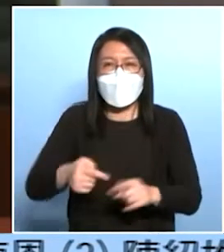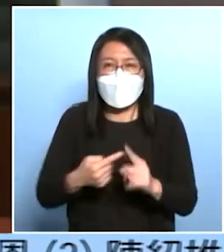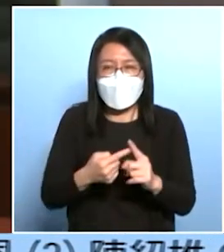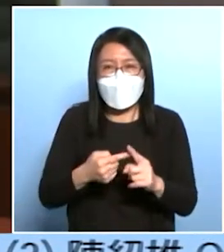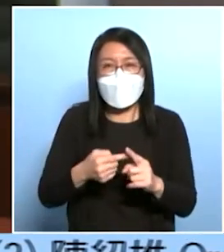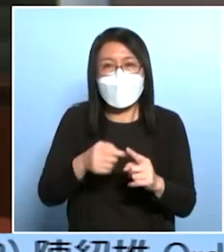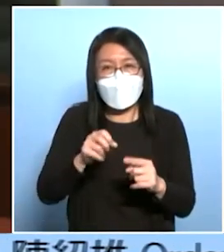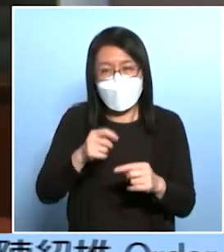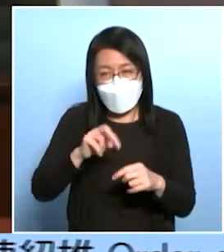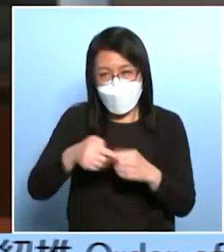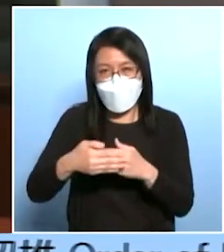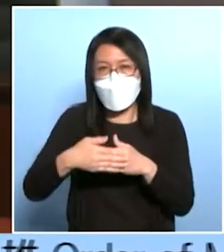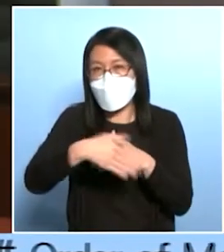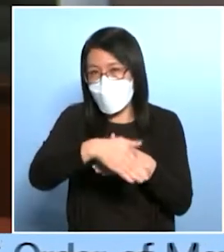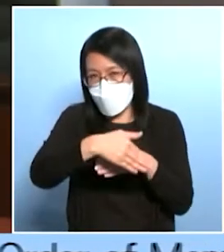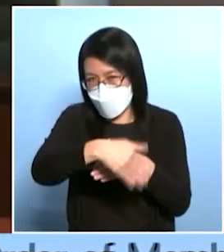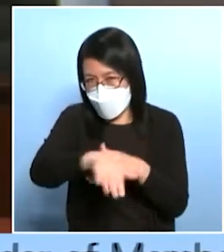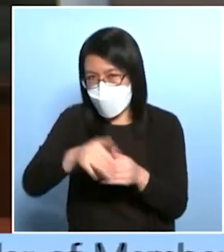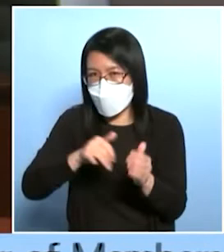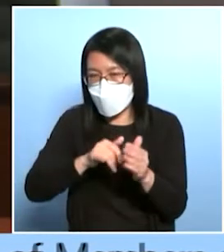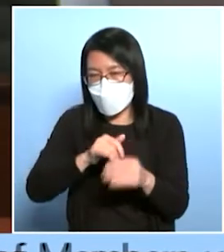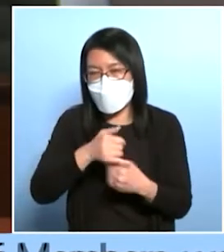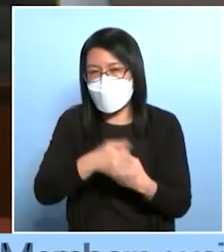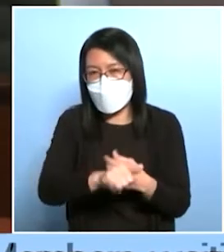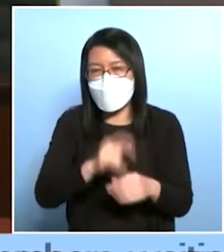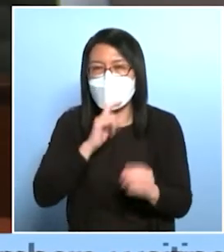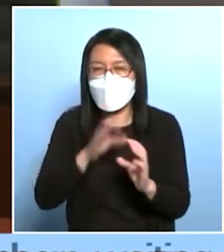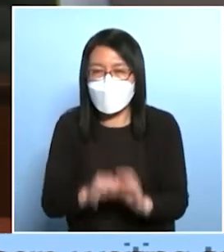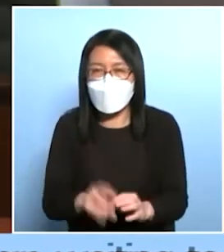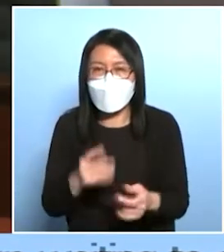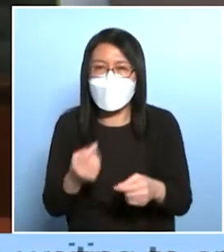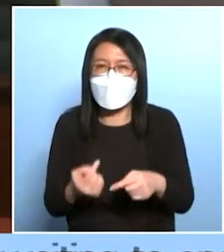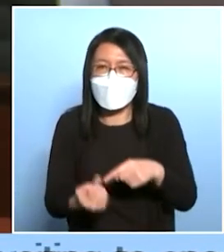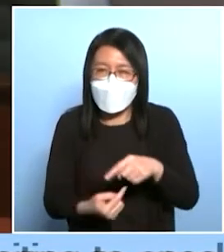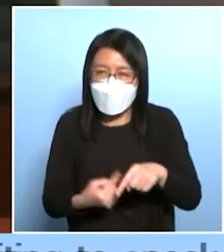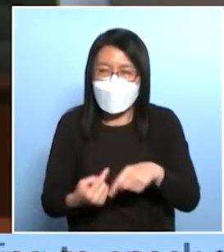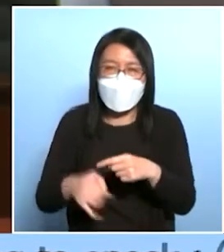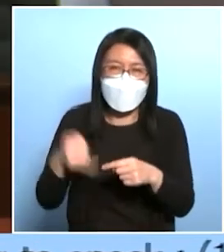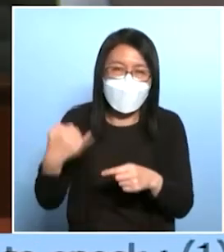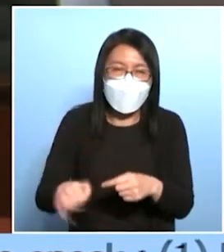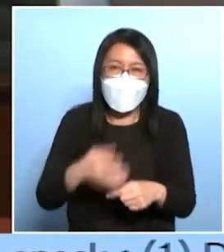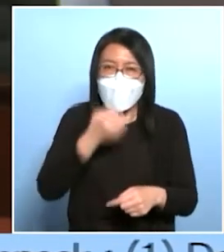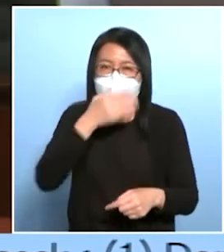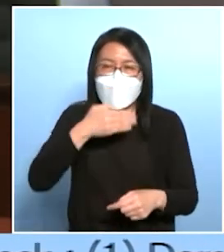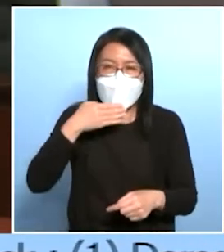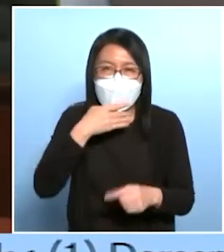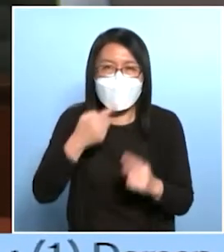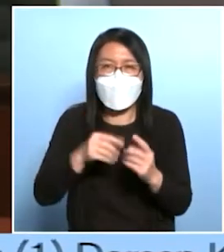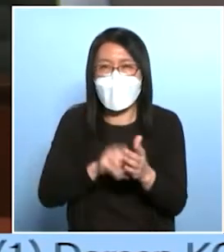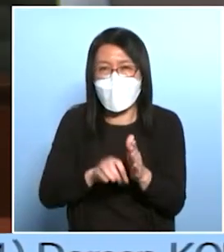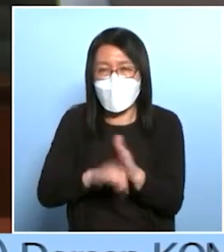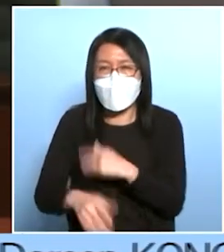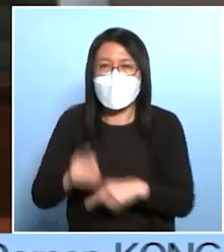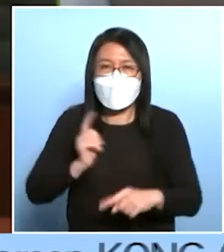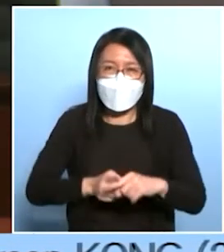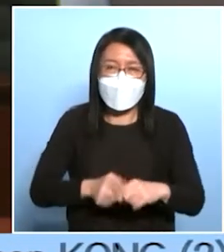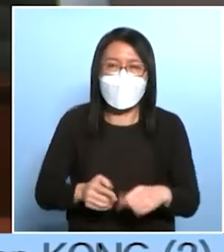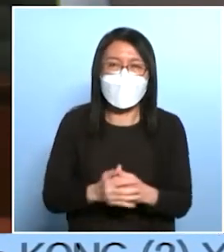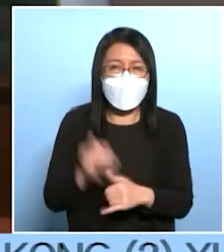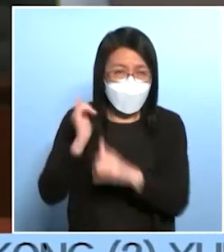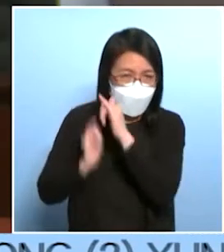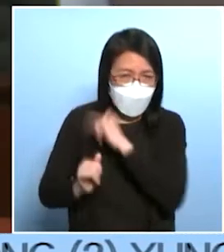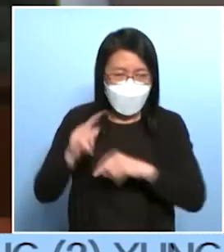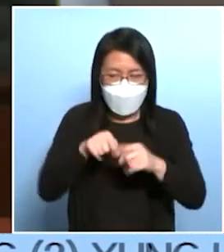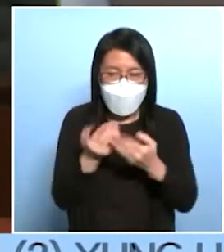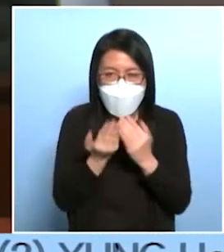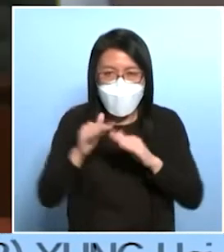續流向外地，形成了這個惡性循環。香港年輕人缺乏的正正就是這個傳統大學